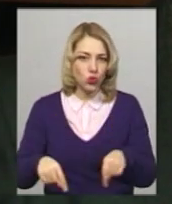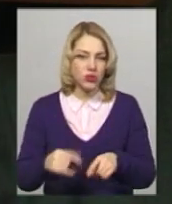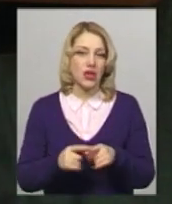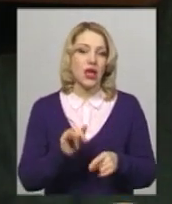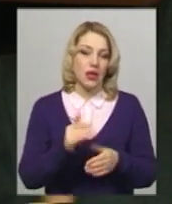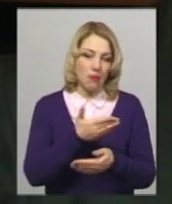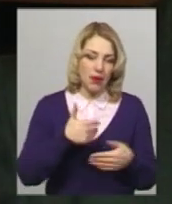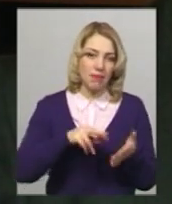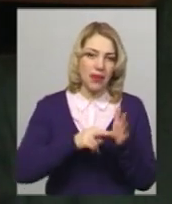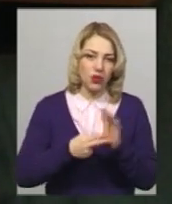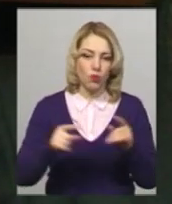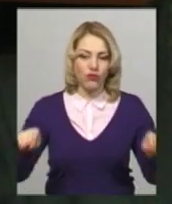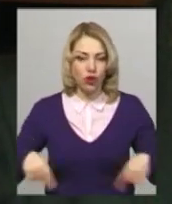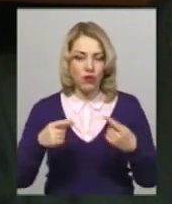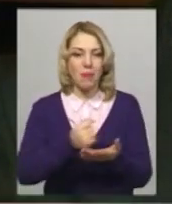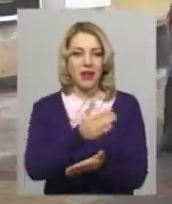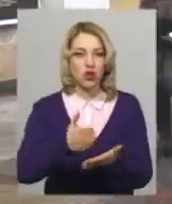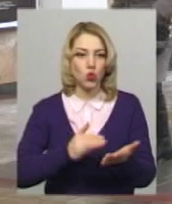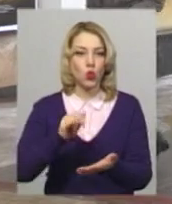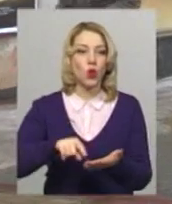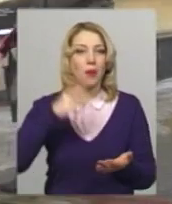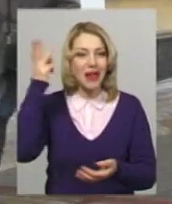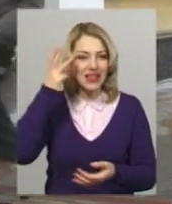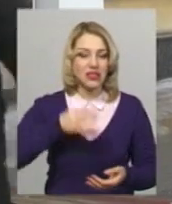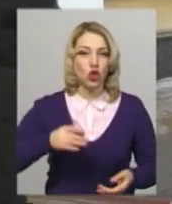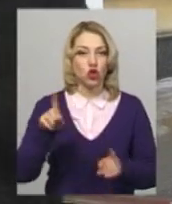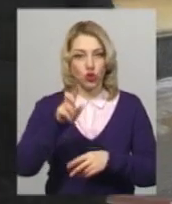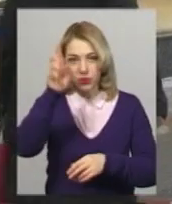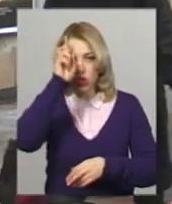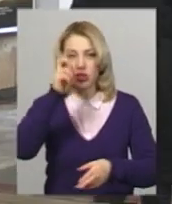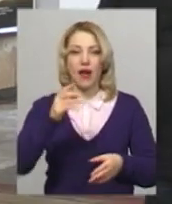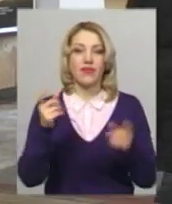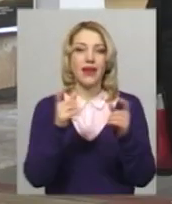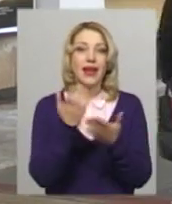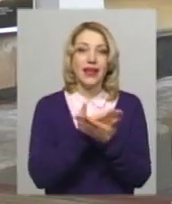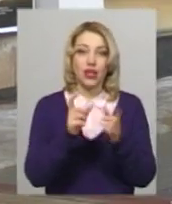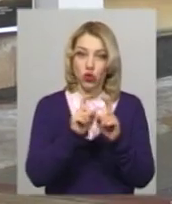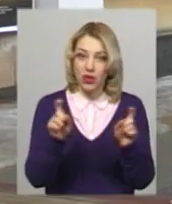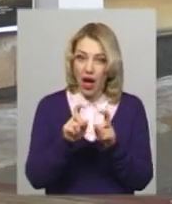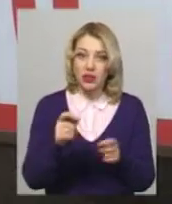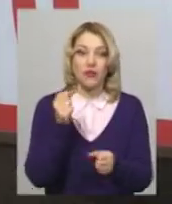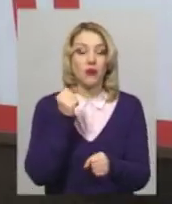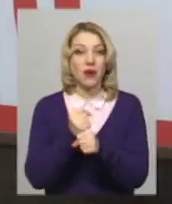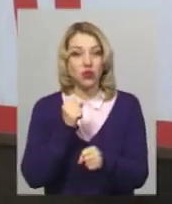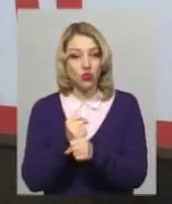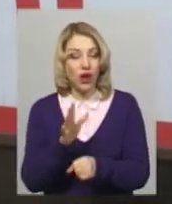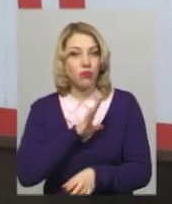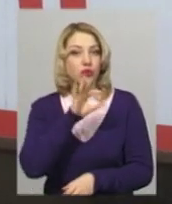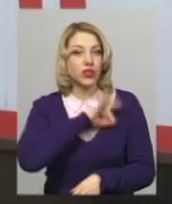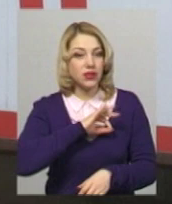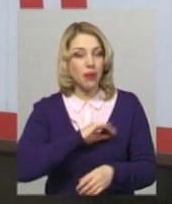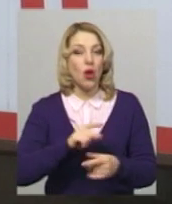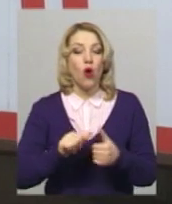мережу у Хмельницькій області. Аби державні кінотеатри функціонували та були рентабельними, окрім їхньої фінансової